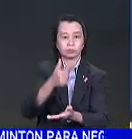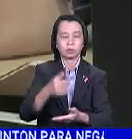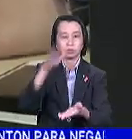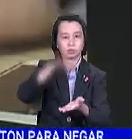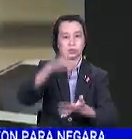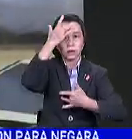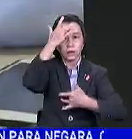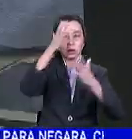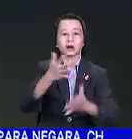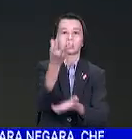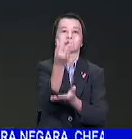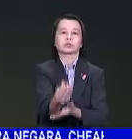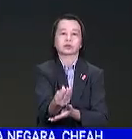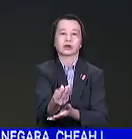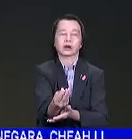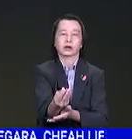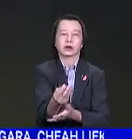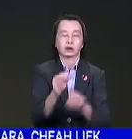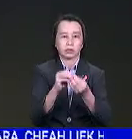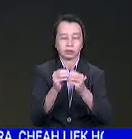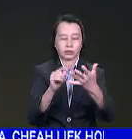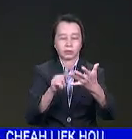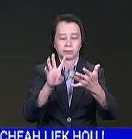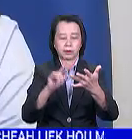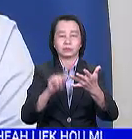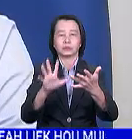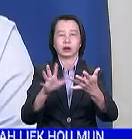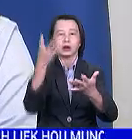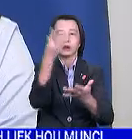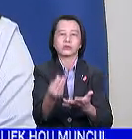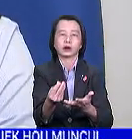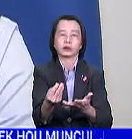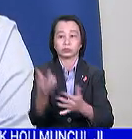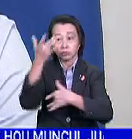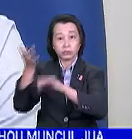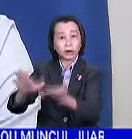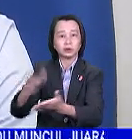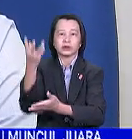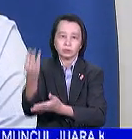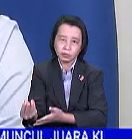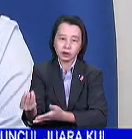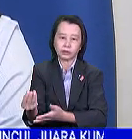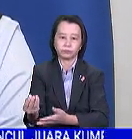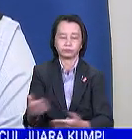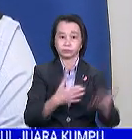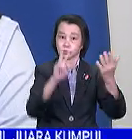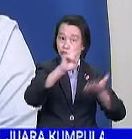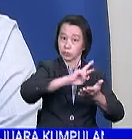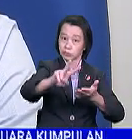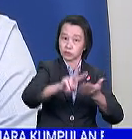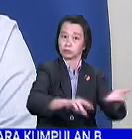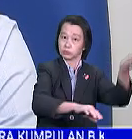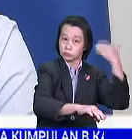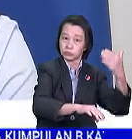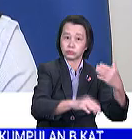jumlah pesakit COVID-19 kategori 4 dan 5. Dua minggu yang lepas, jumlah kematian COVID-19 masih